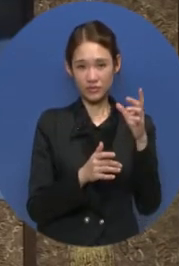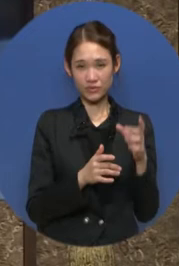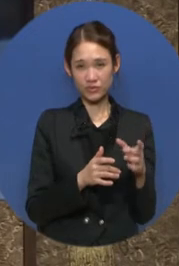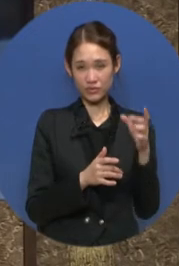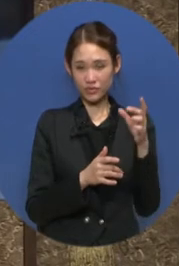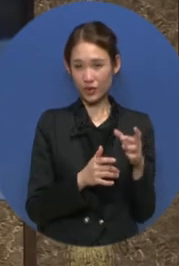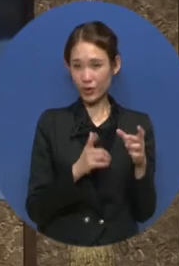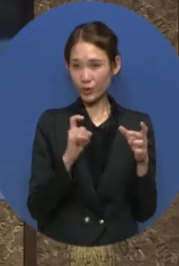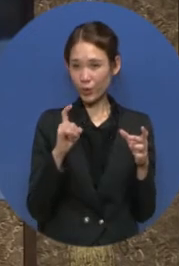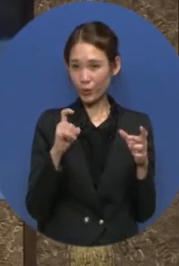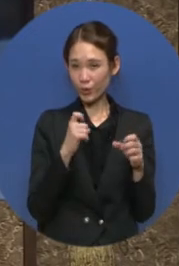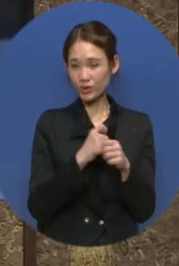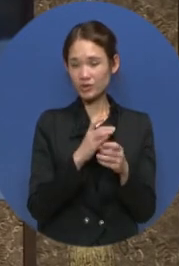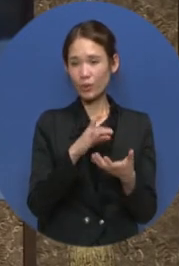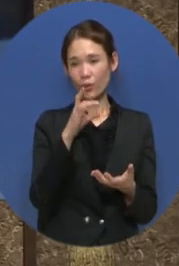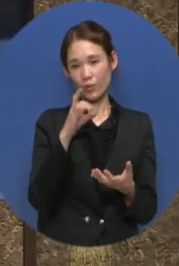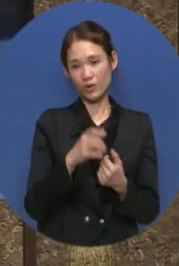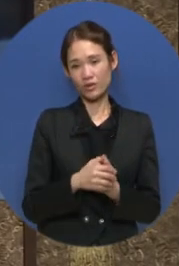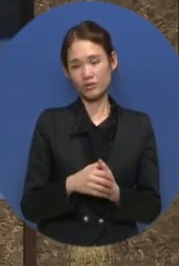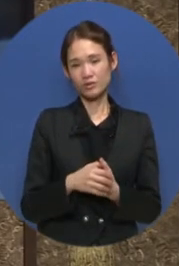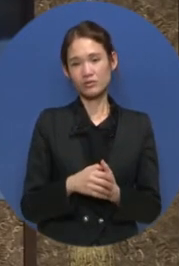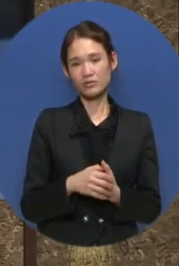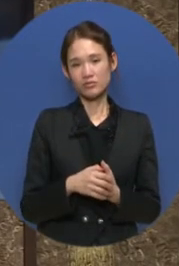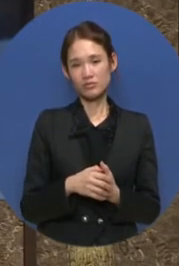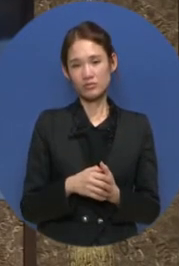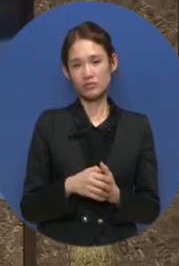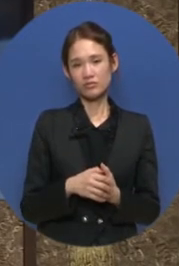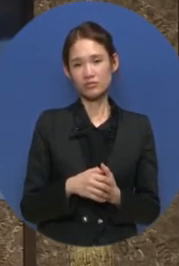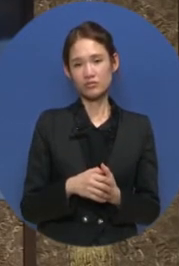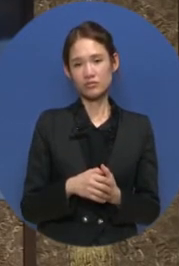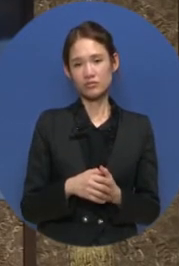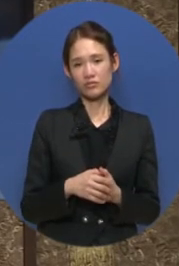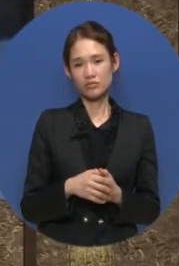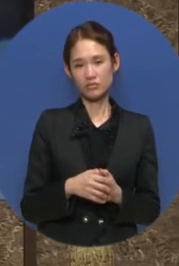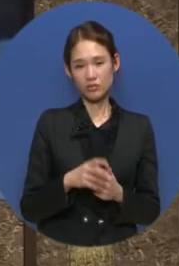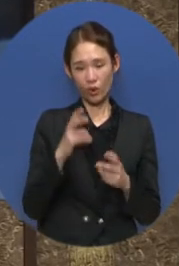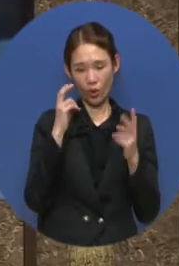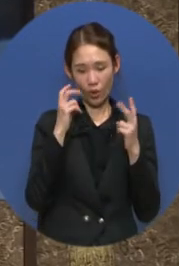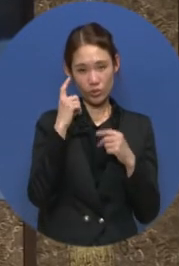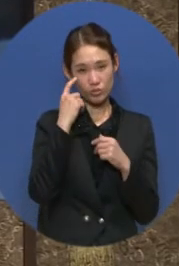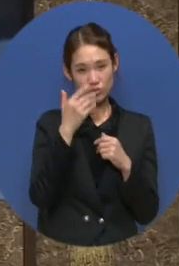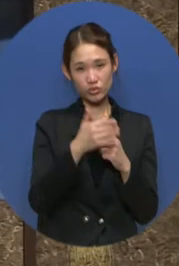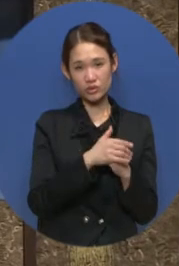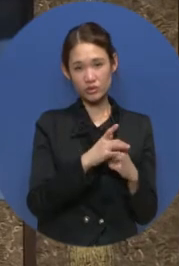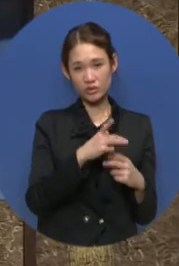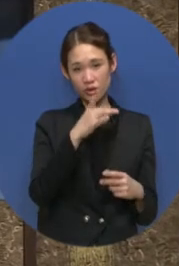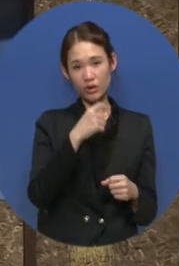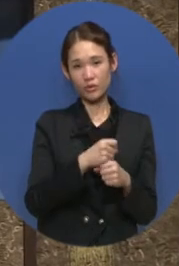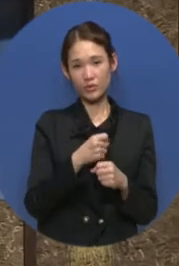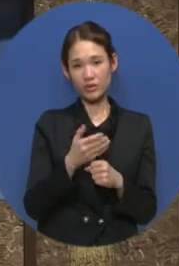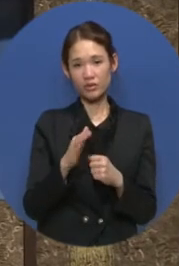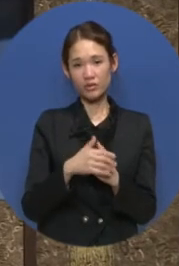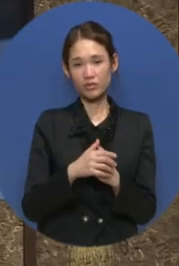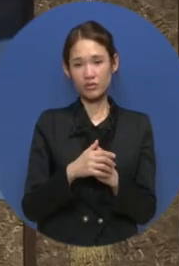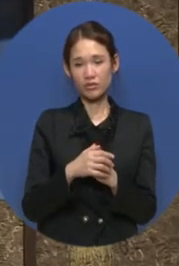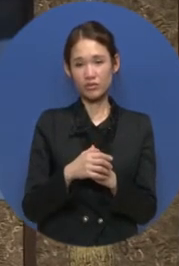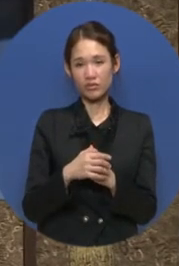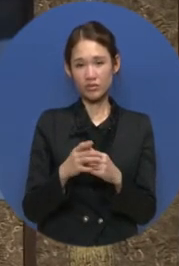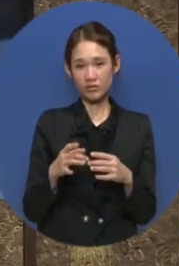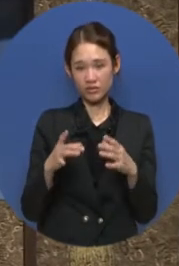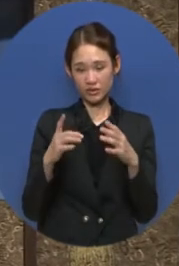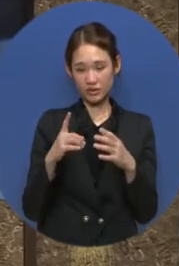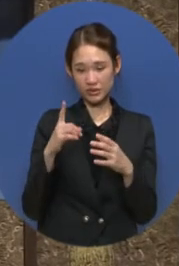그 스프레이 통 네, 제품 용기는. 통은, 네. 근데 거기도 또 물어보니까요. 네. 통은 자기들이 만들지만 네. 또 위에